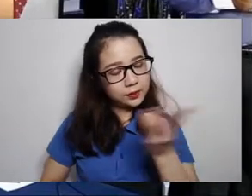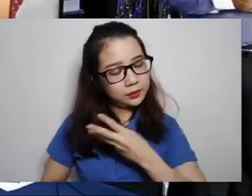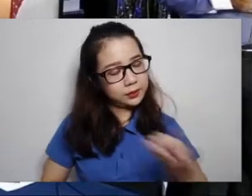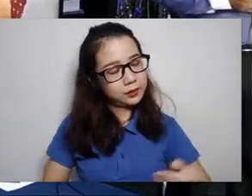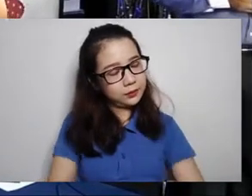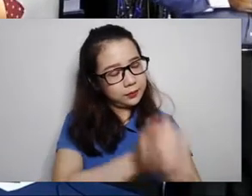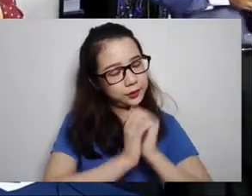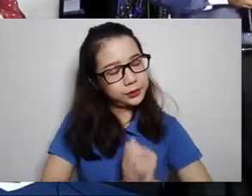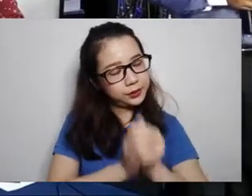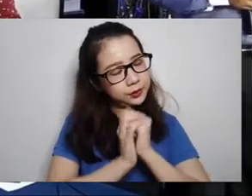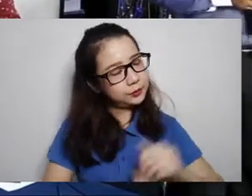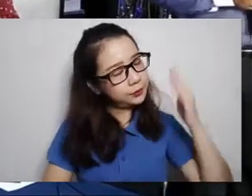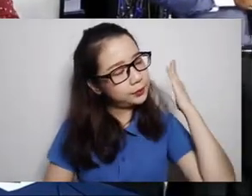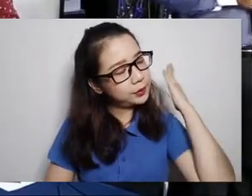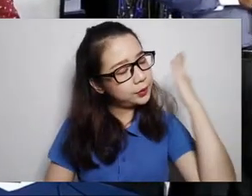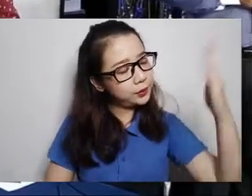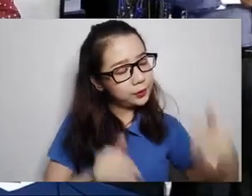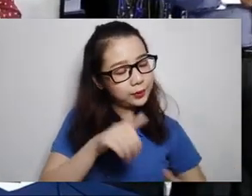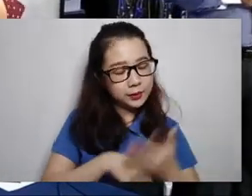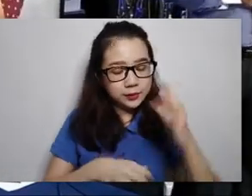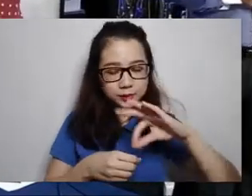in spirit and in truth.